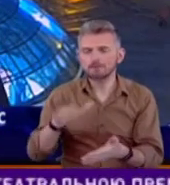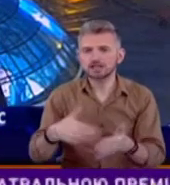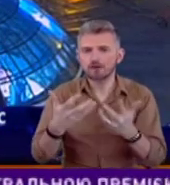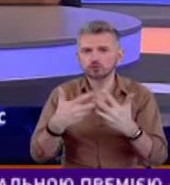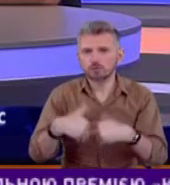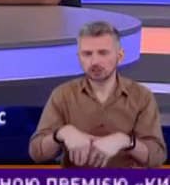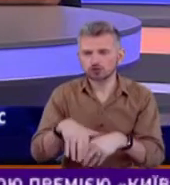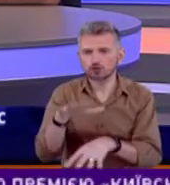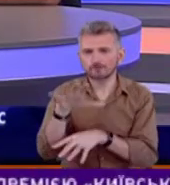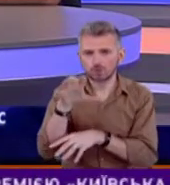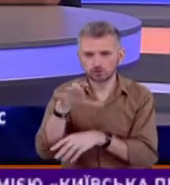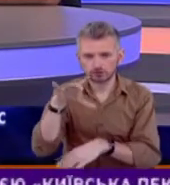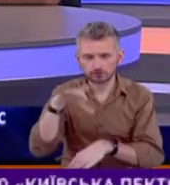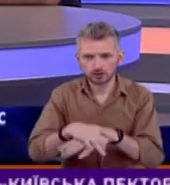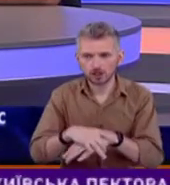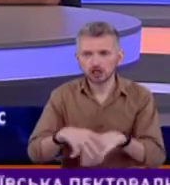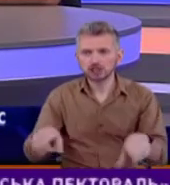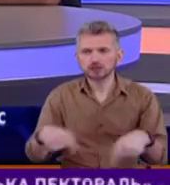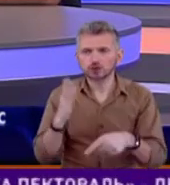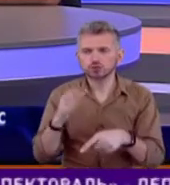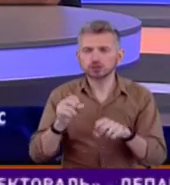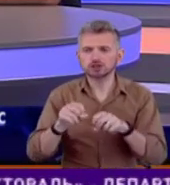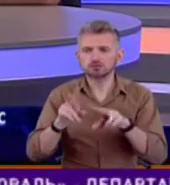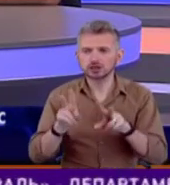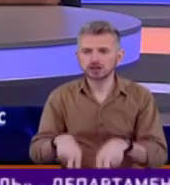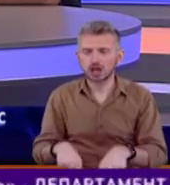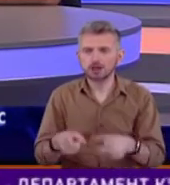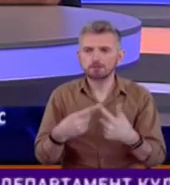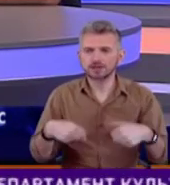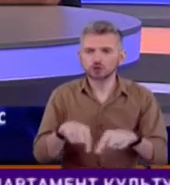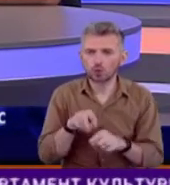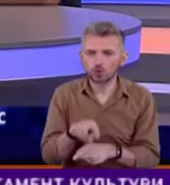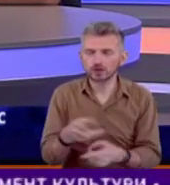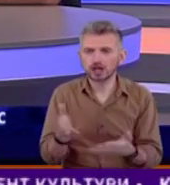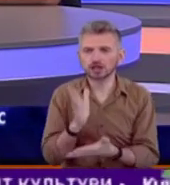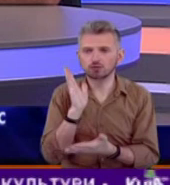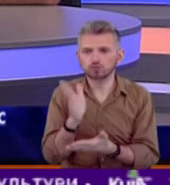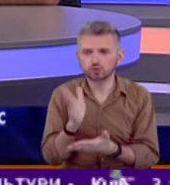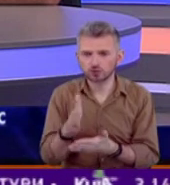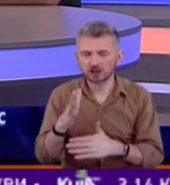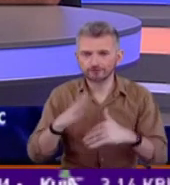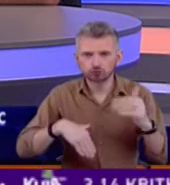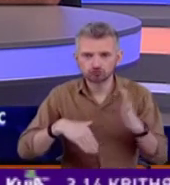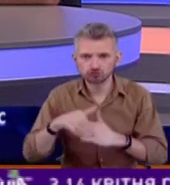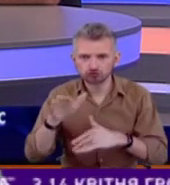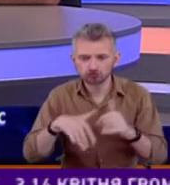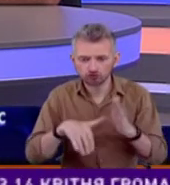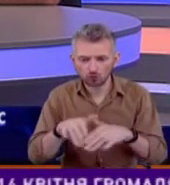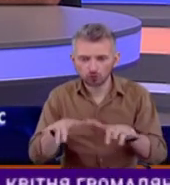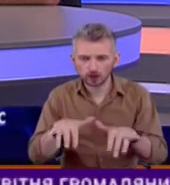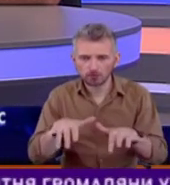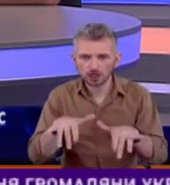автоматичної фотофіксації, створено буде спеціальний підрозділ, який буде там вручну набирати